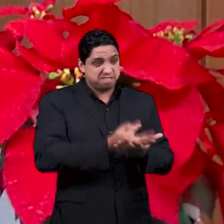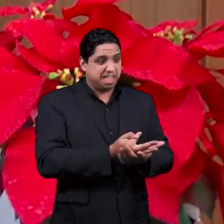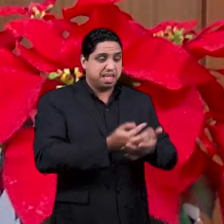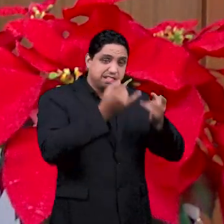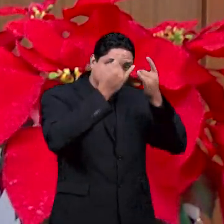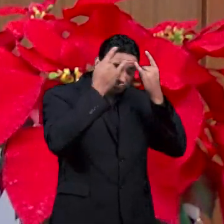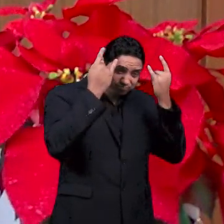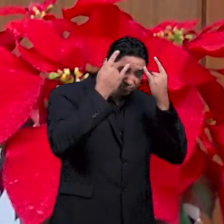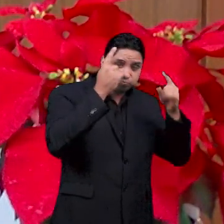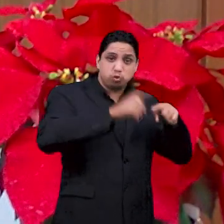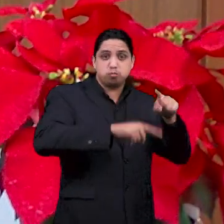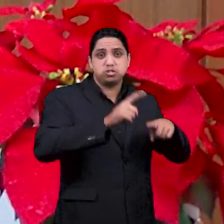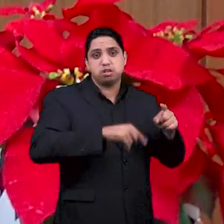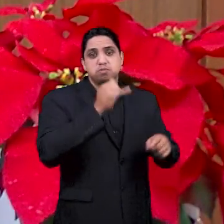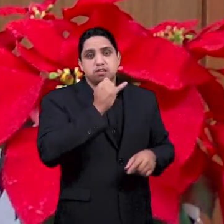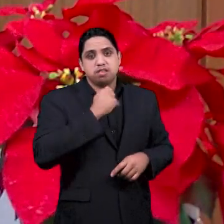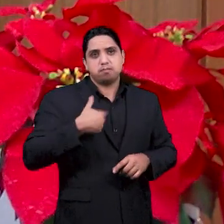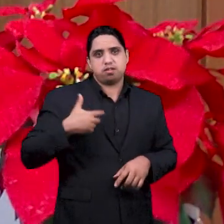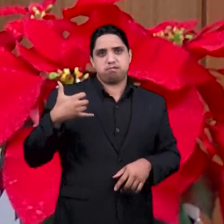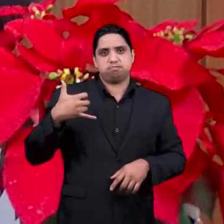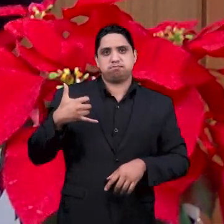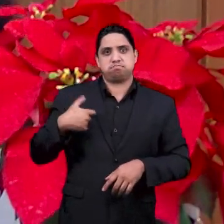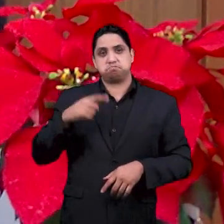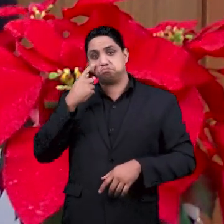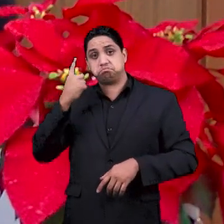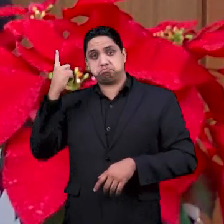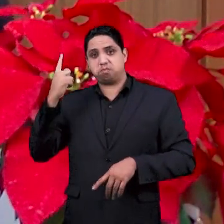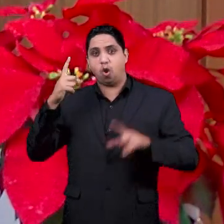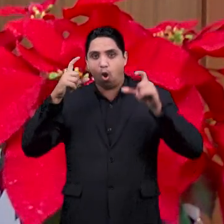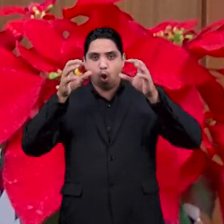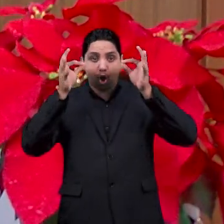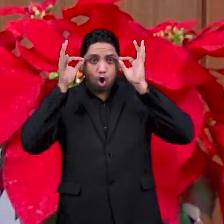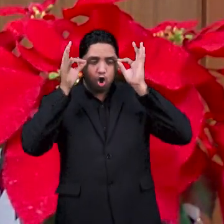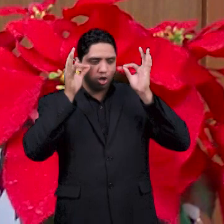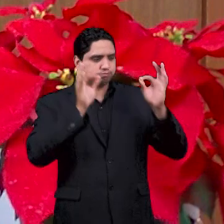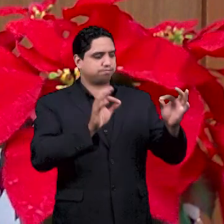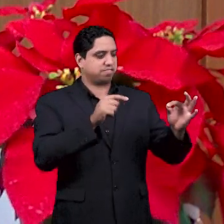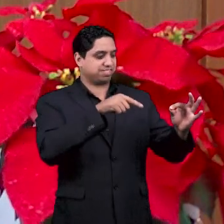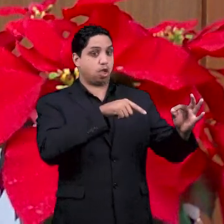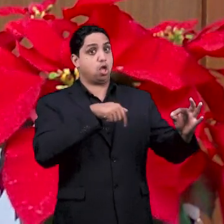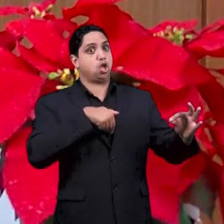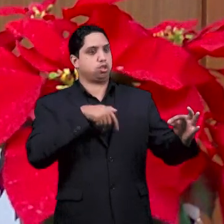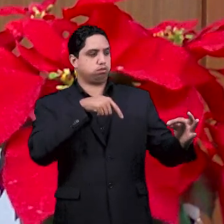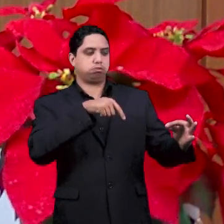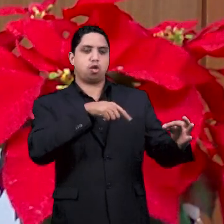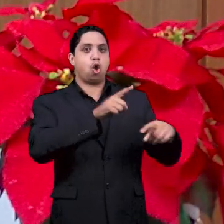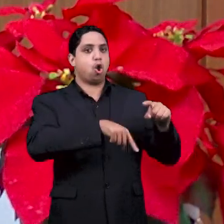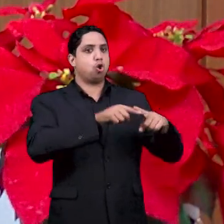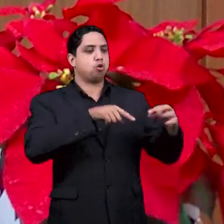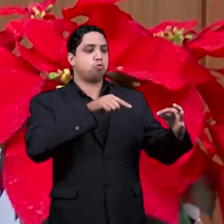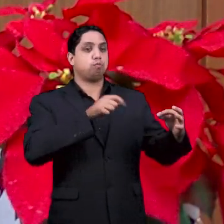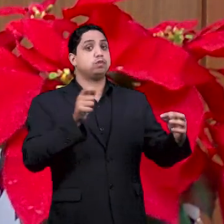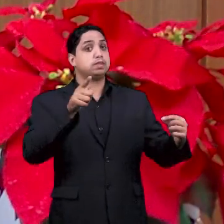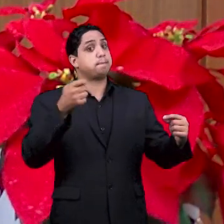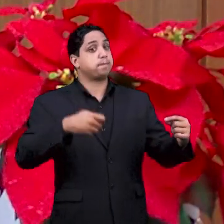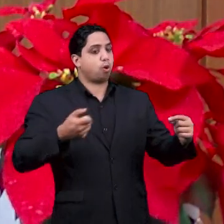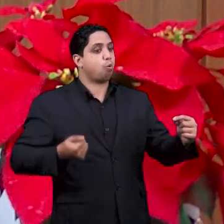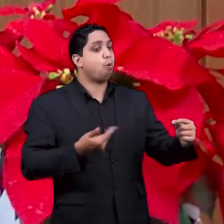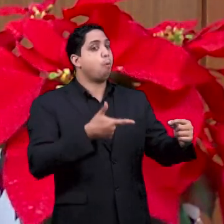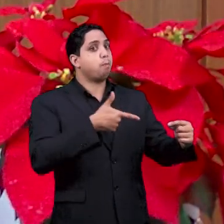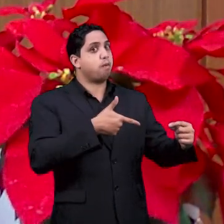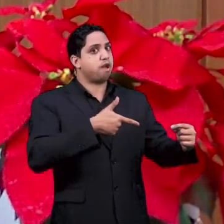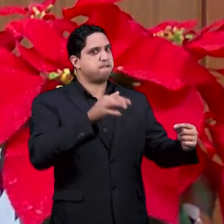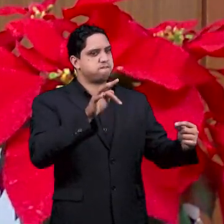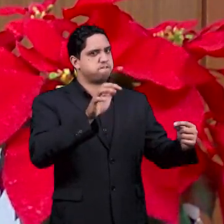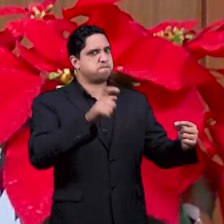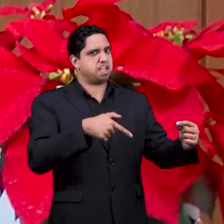вера становится материальной. Когда я возьму вот такой какой-то объект, и я говорю, если ты купишь этот объект у меня, он